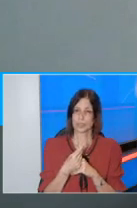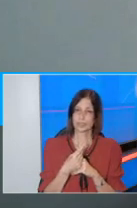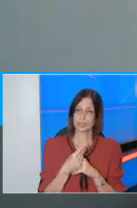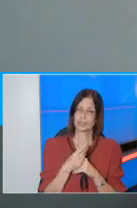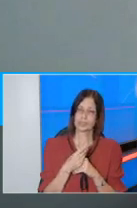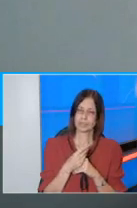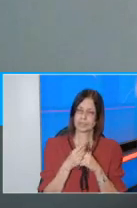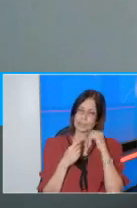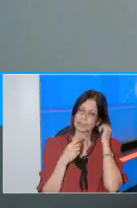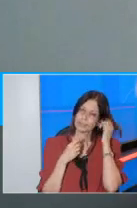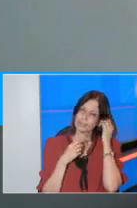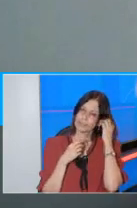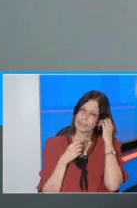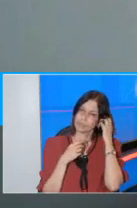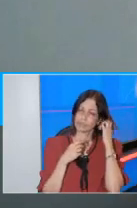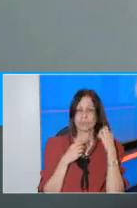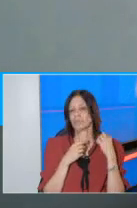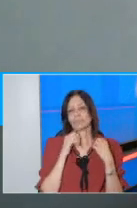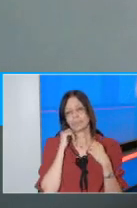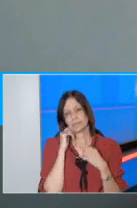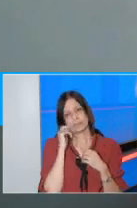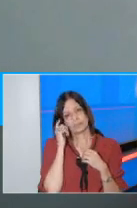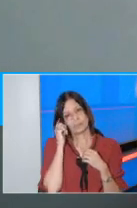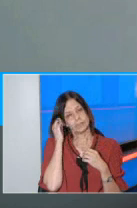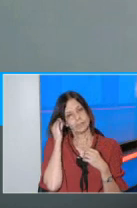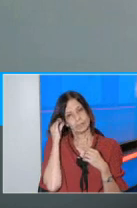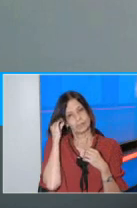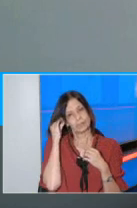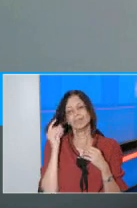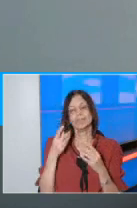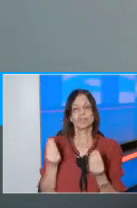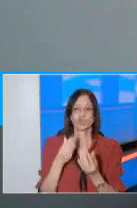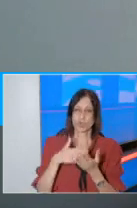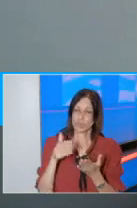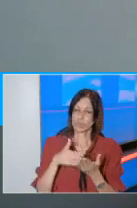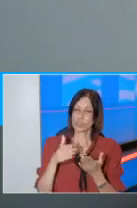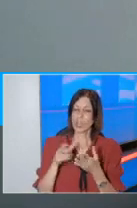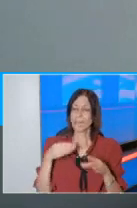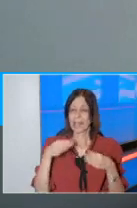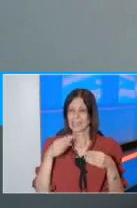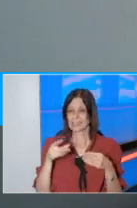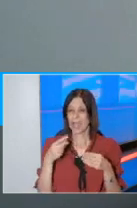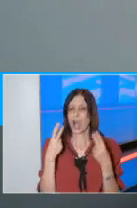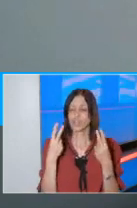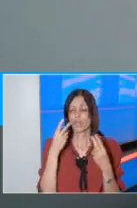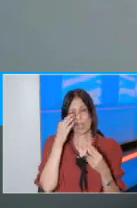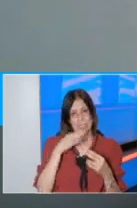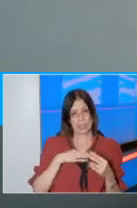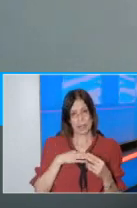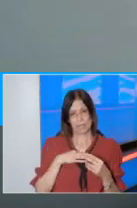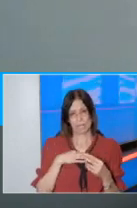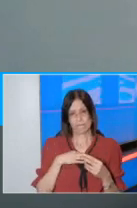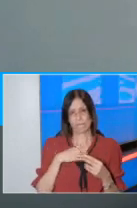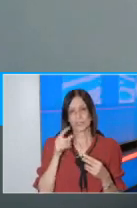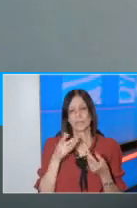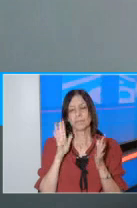מאוחר יותר בתוך המדינה וכולי, זאת אומרת, זה באמת משהו שמתמשך. לגבי הפלסטיק, חשוב מאוד אגב לשים לב, פה